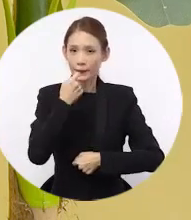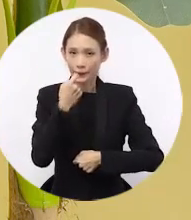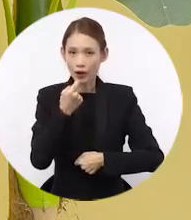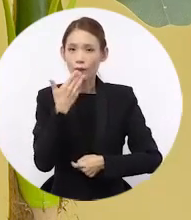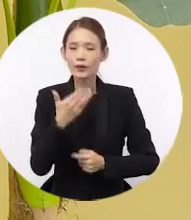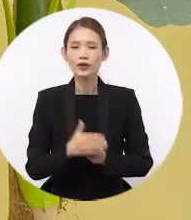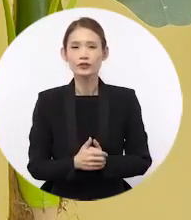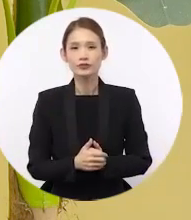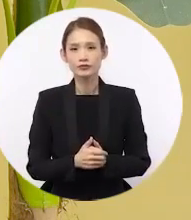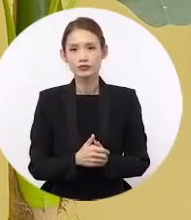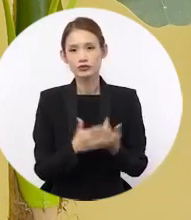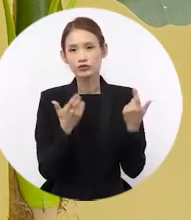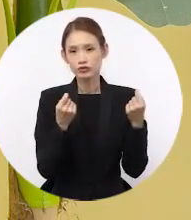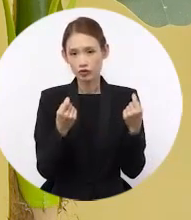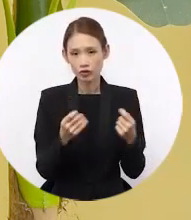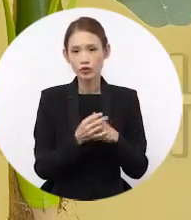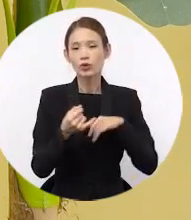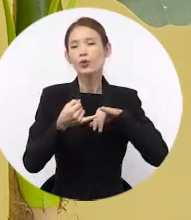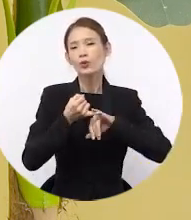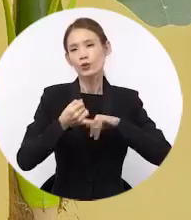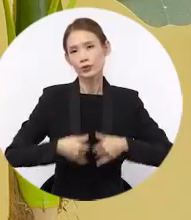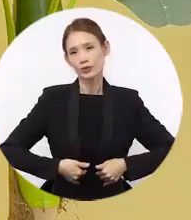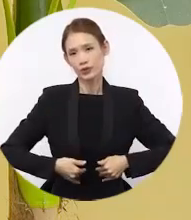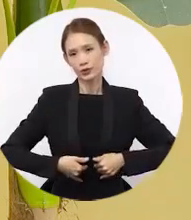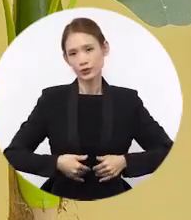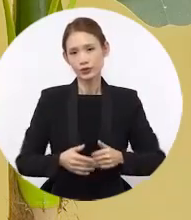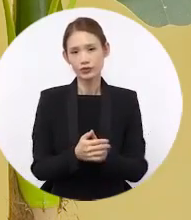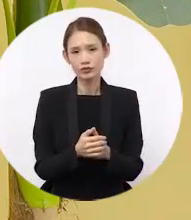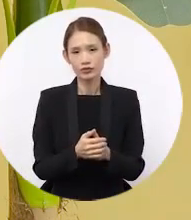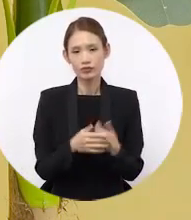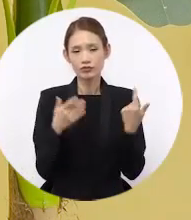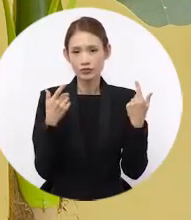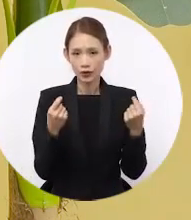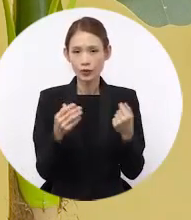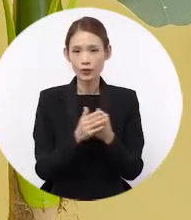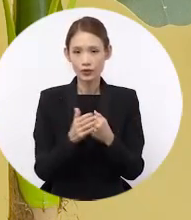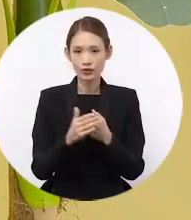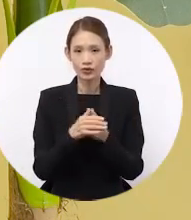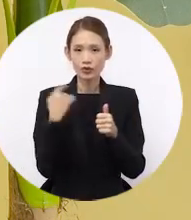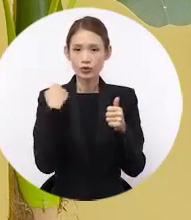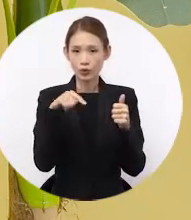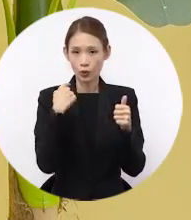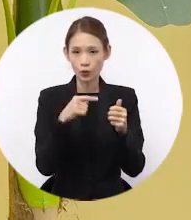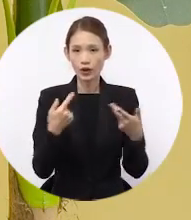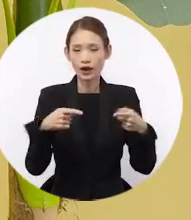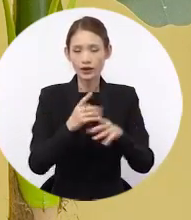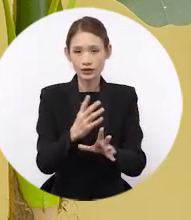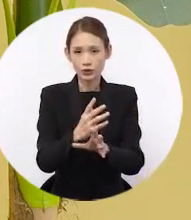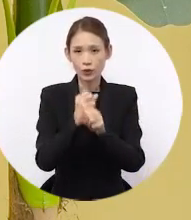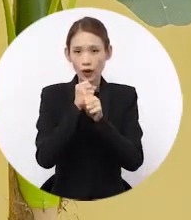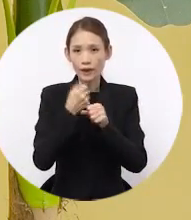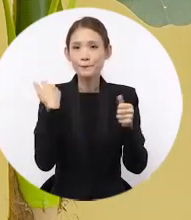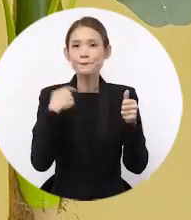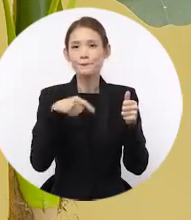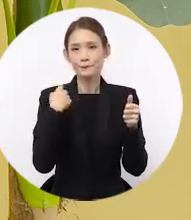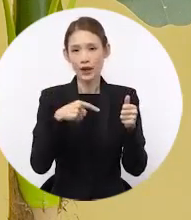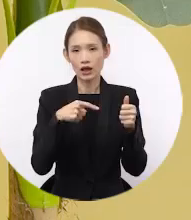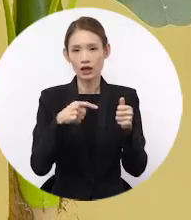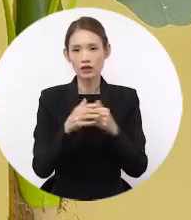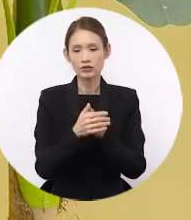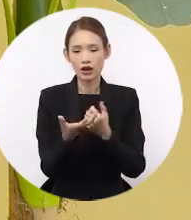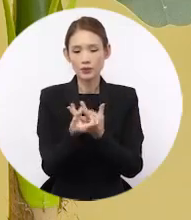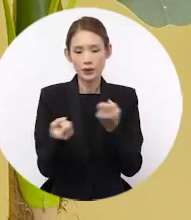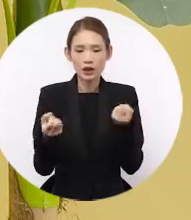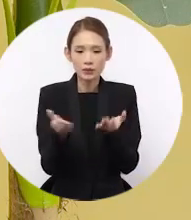법을 공부할 수 있는 거잖아요. 사실 저는 그런 교육도 필요하다고 생각을 하거든요. 그래서 이런 교육들을 한꺼번에 할 수 있는 그러니까